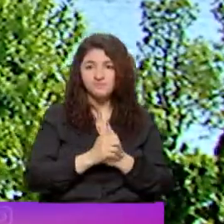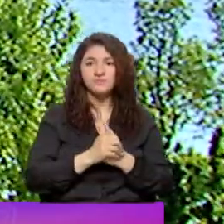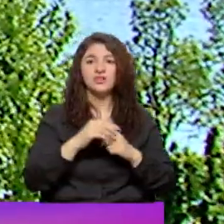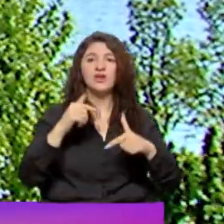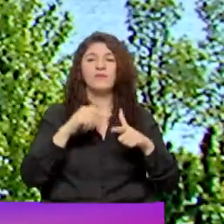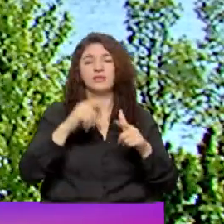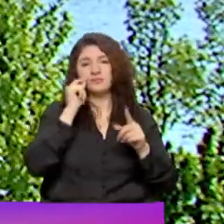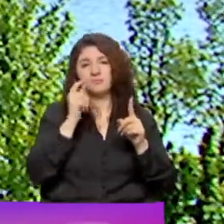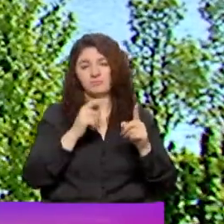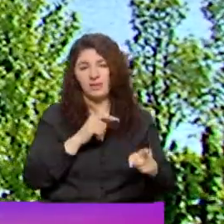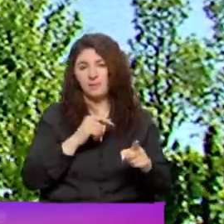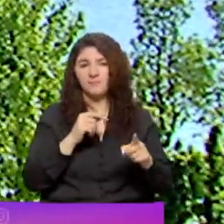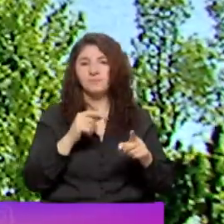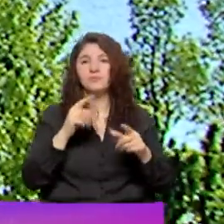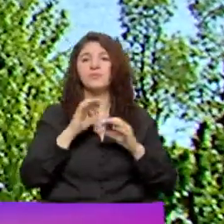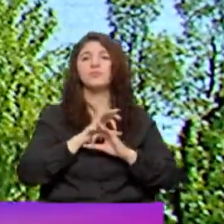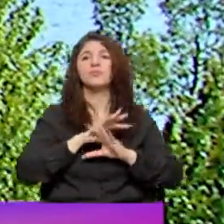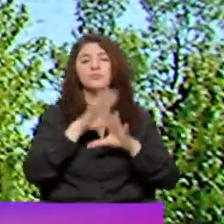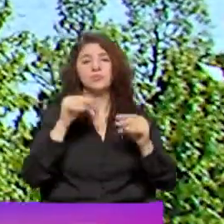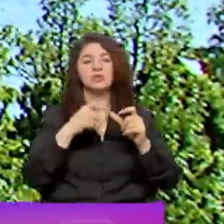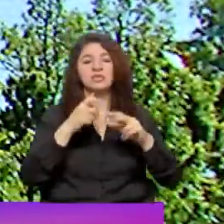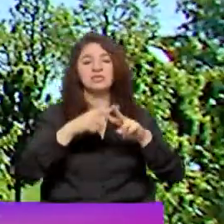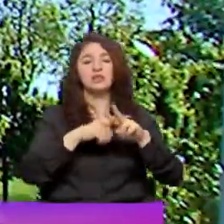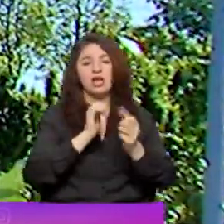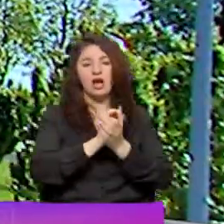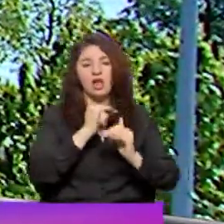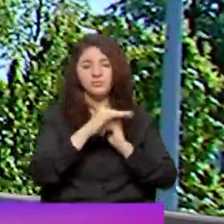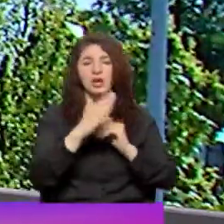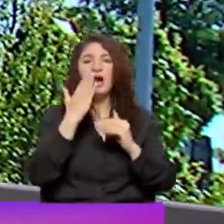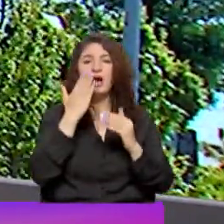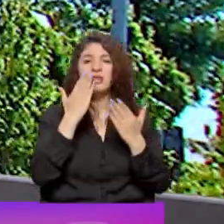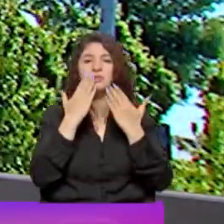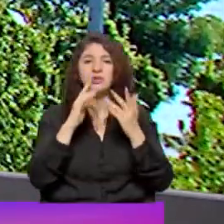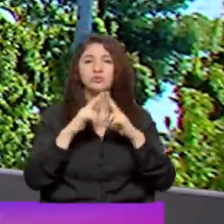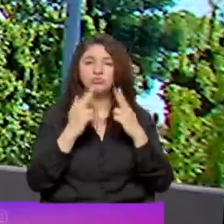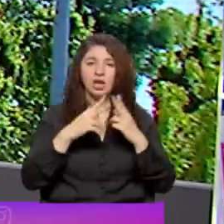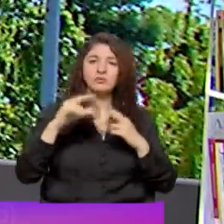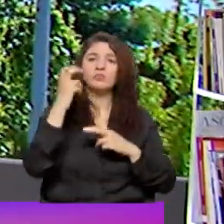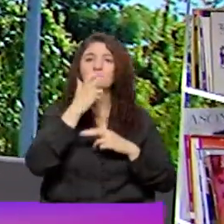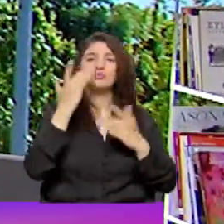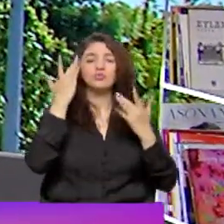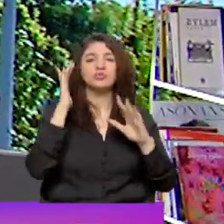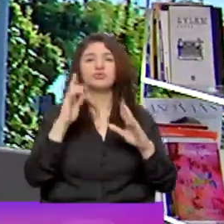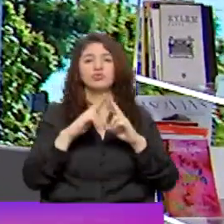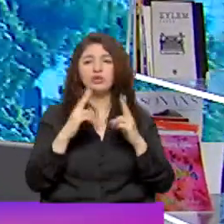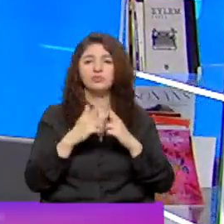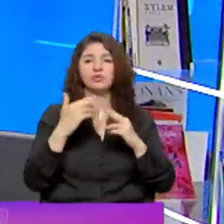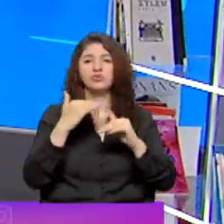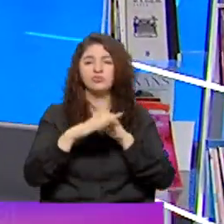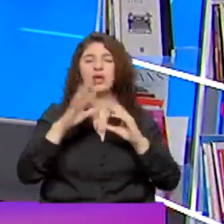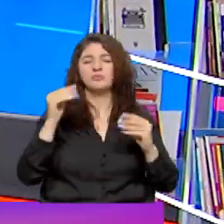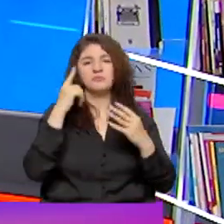Fazıl say'a ve bütün Say ailesine Akademi dünyamıza müzik ve kültür dünyamıza